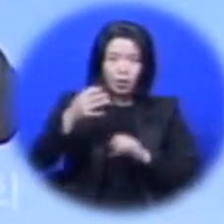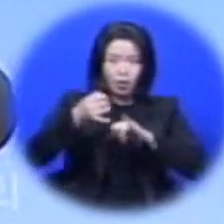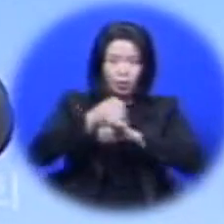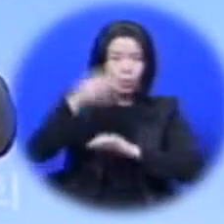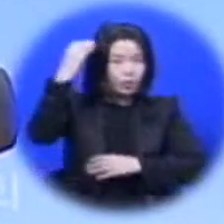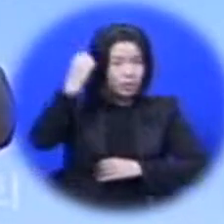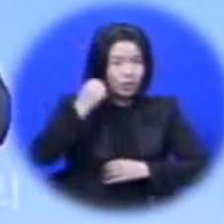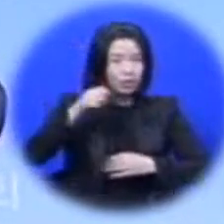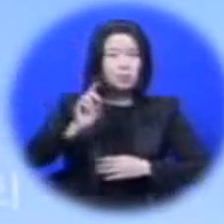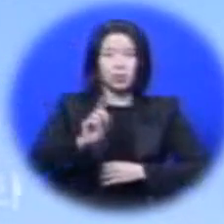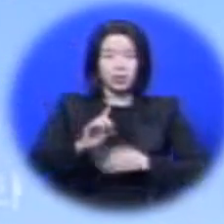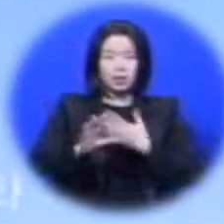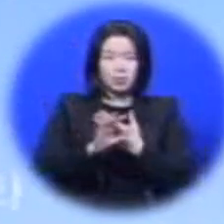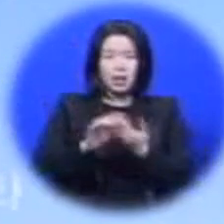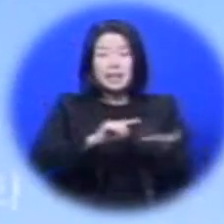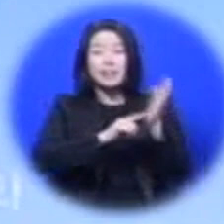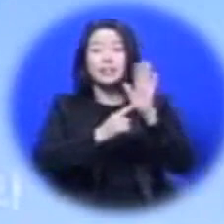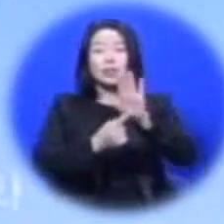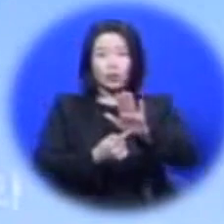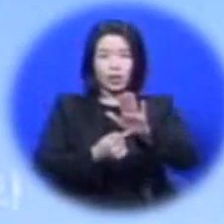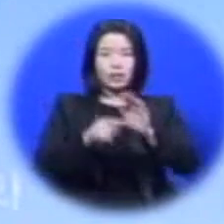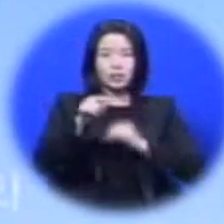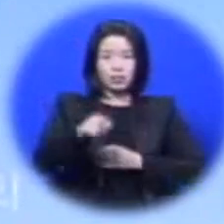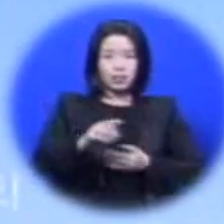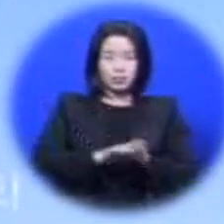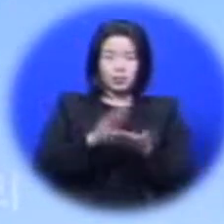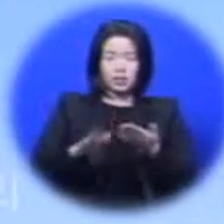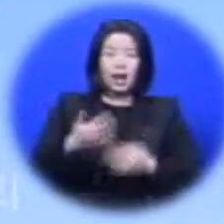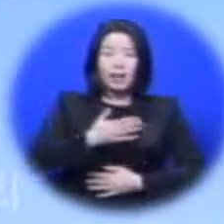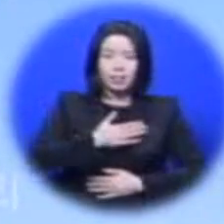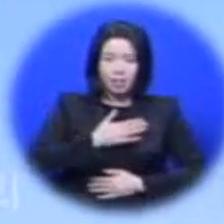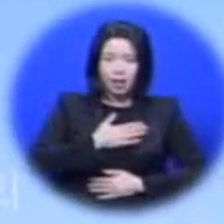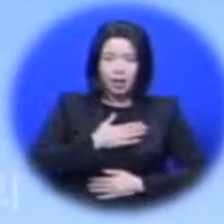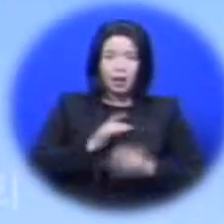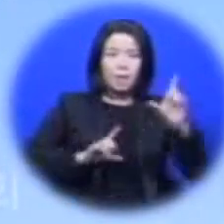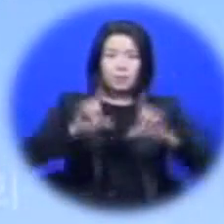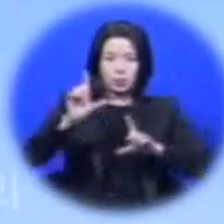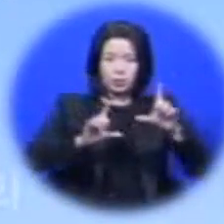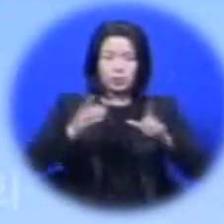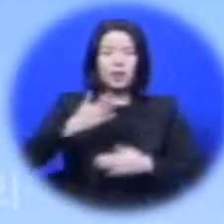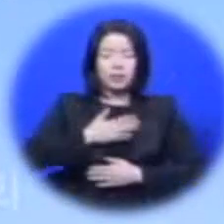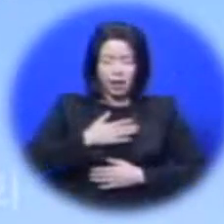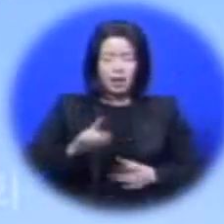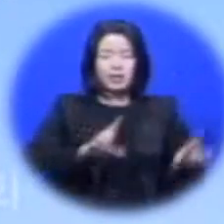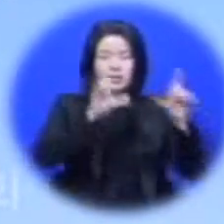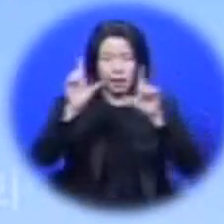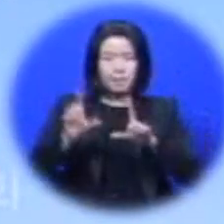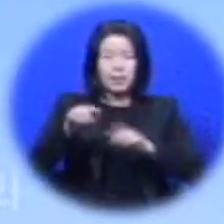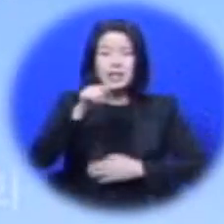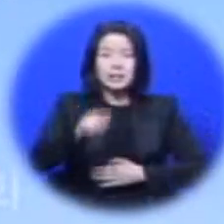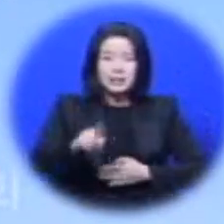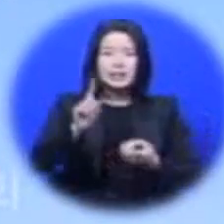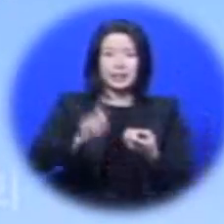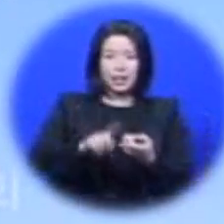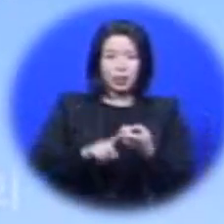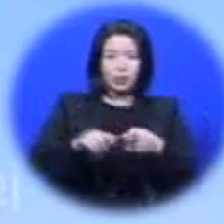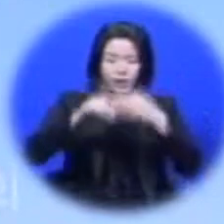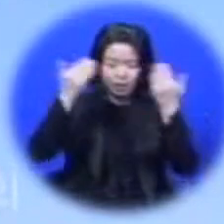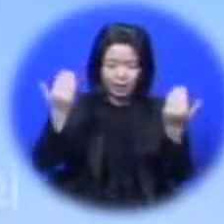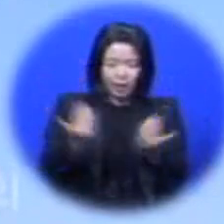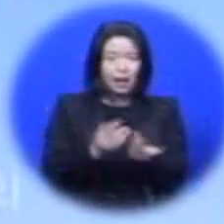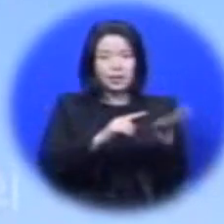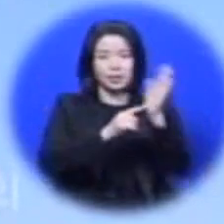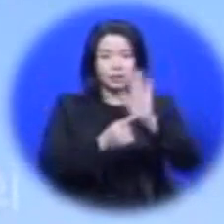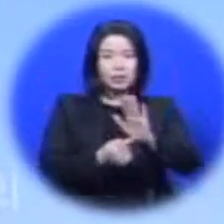것이 드러내는 것입니다. 내 모습, 내 삶 그대로 다 드러내고